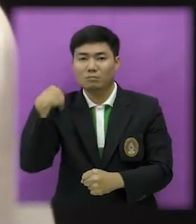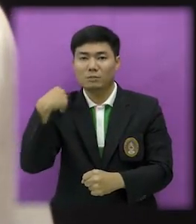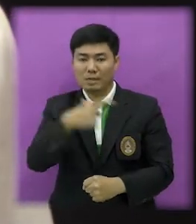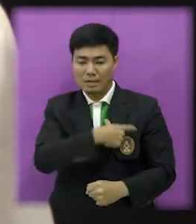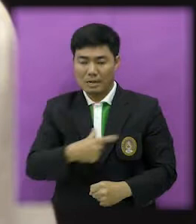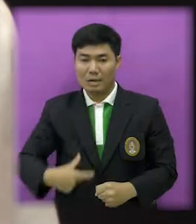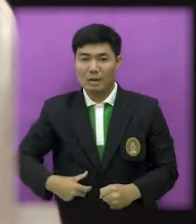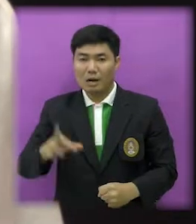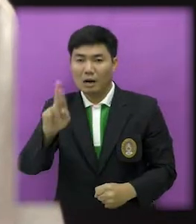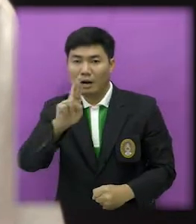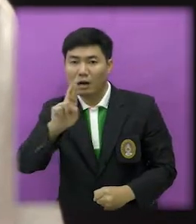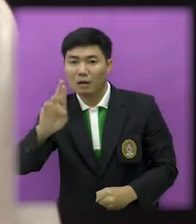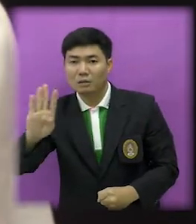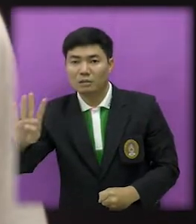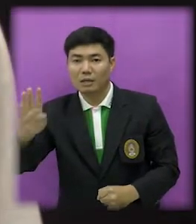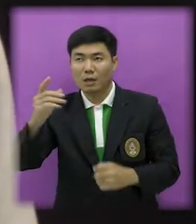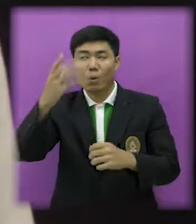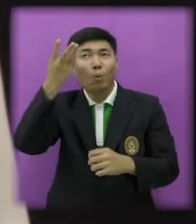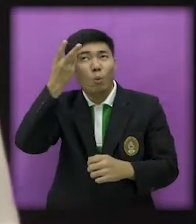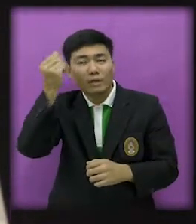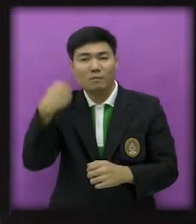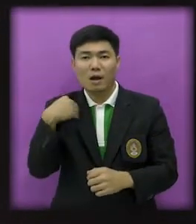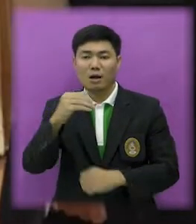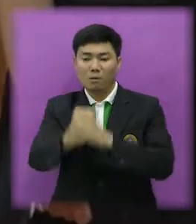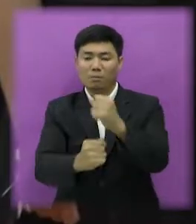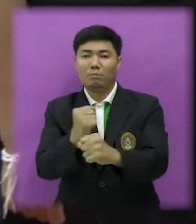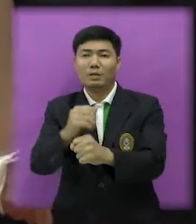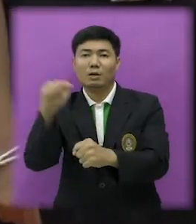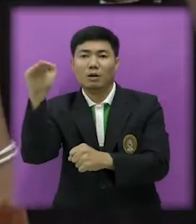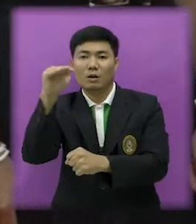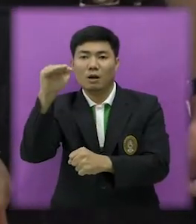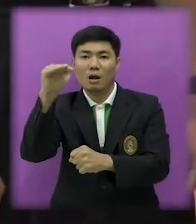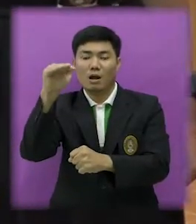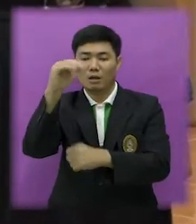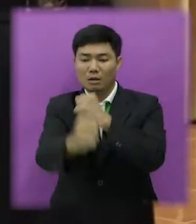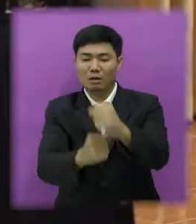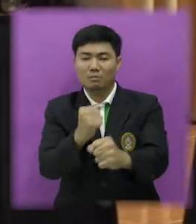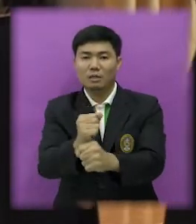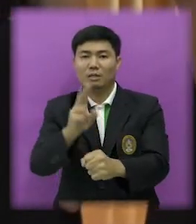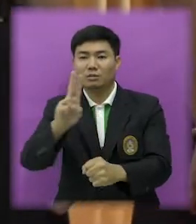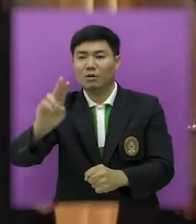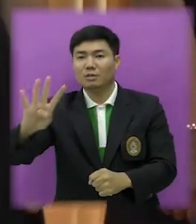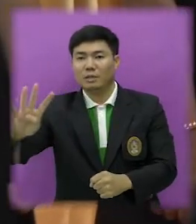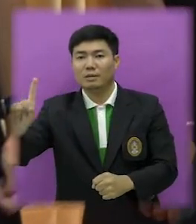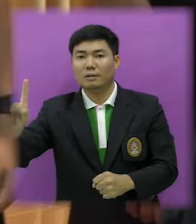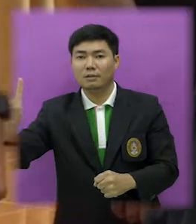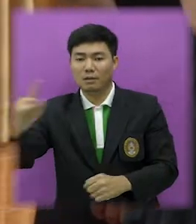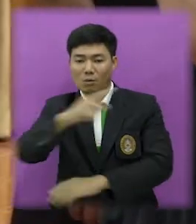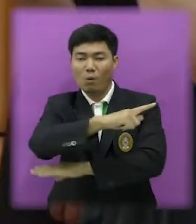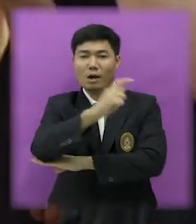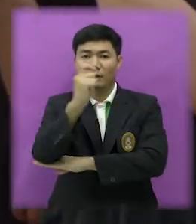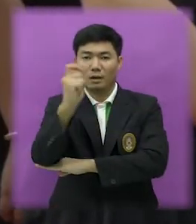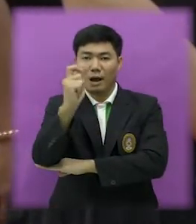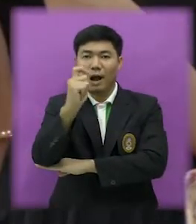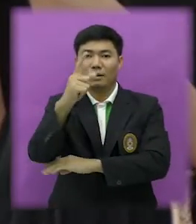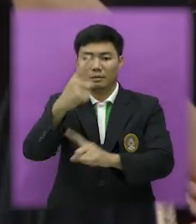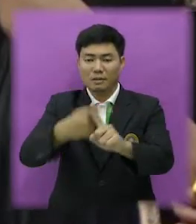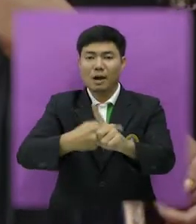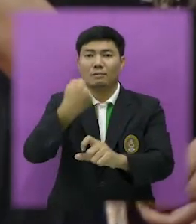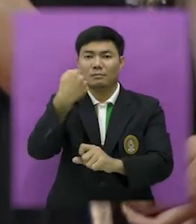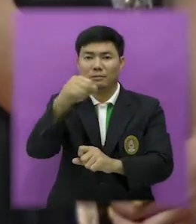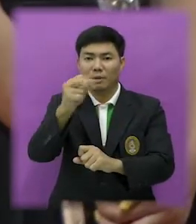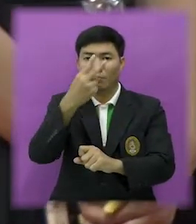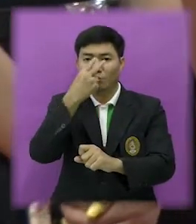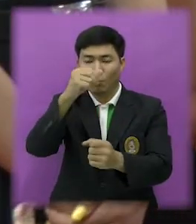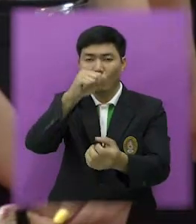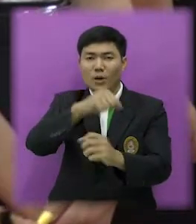ทรงคำนวณและพยากรณ์ว่าปีมะโรงพุทธศักราช2411วันอังคารขึ้น1ค่ำเดือน10